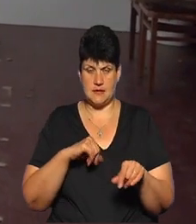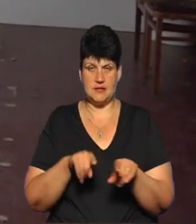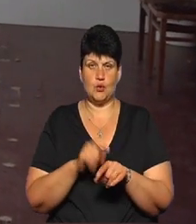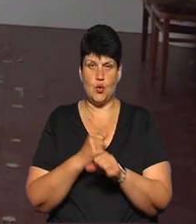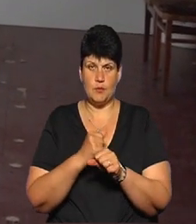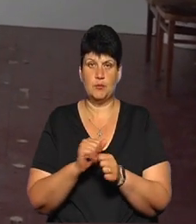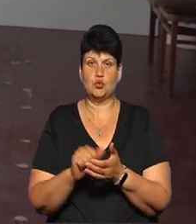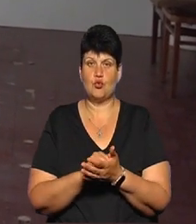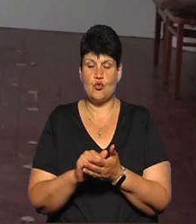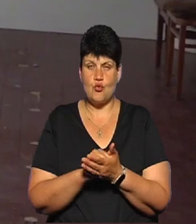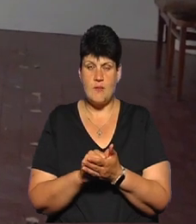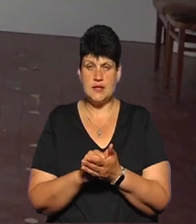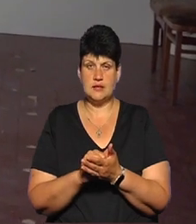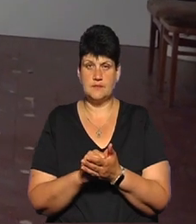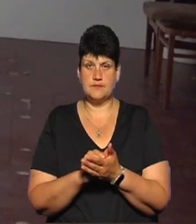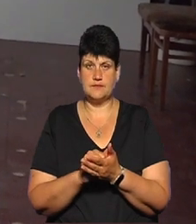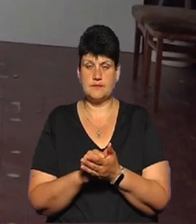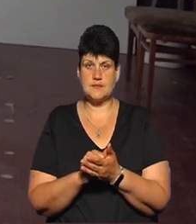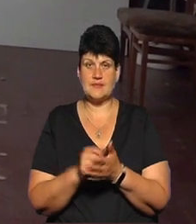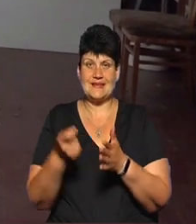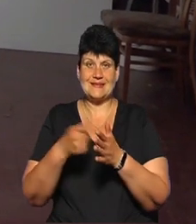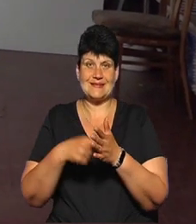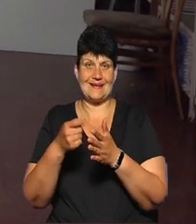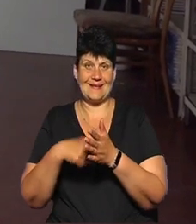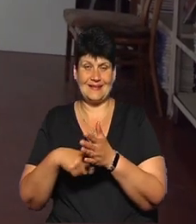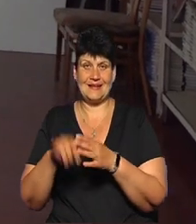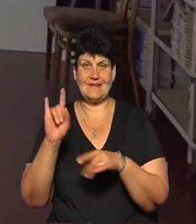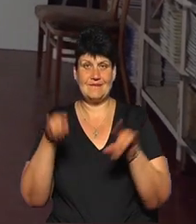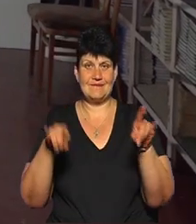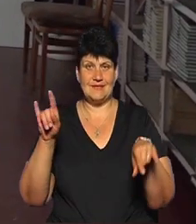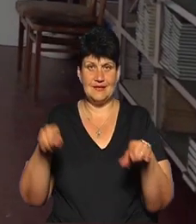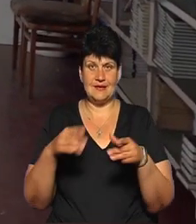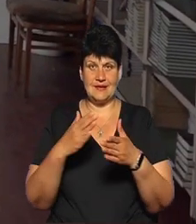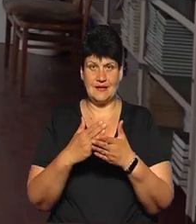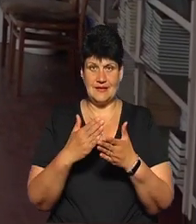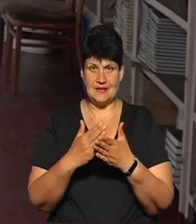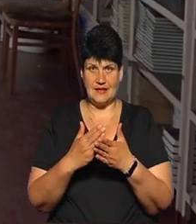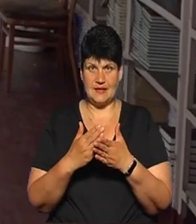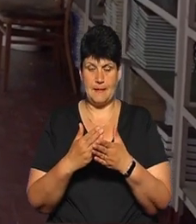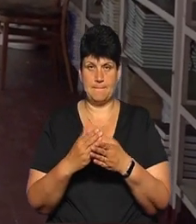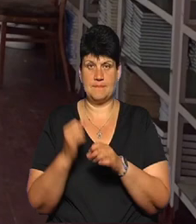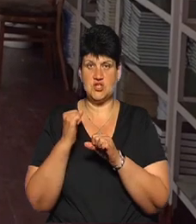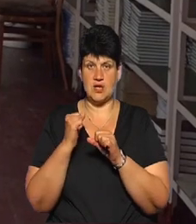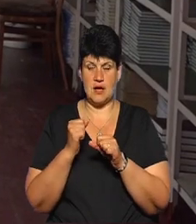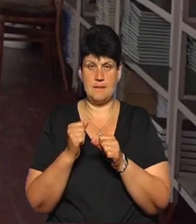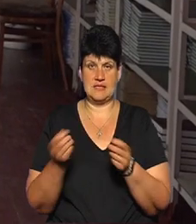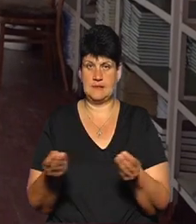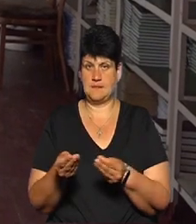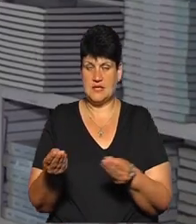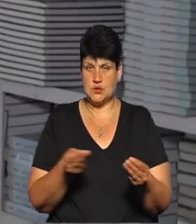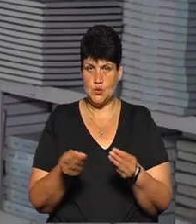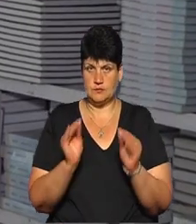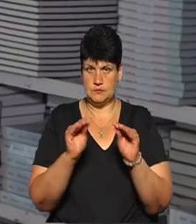щоб закрити ці вікна, які є, це мішками з піском, обладнати спеціальні захисні